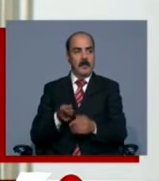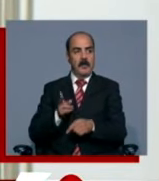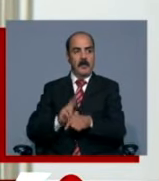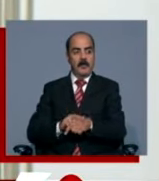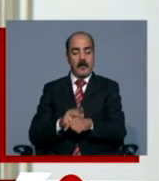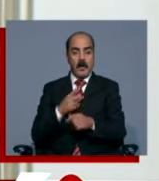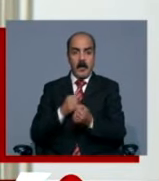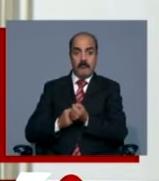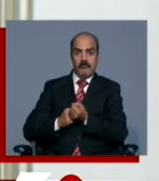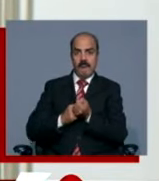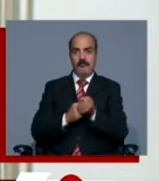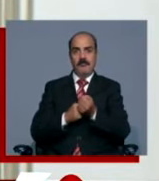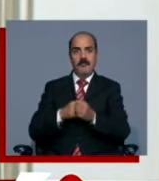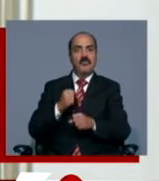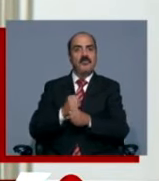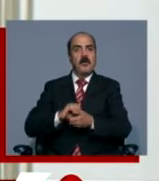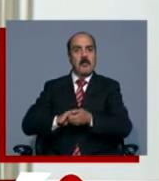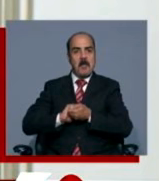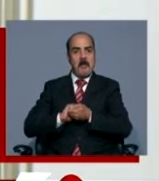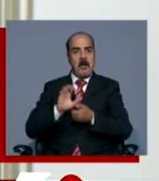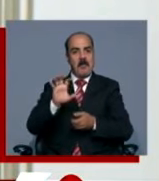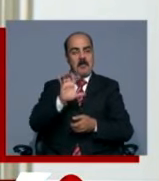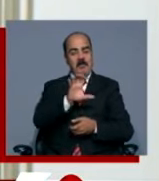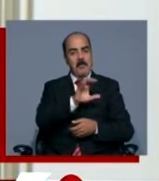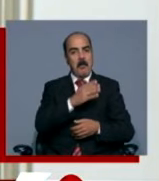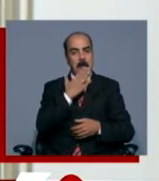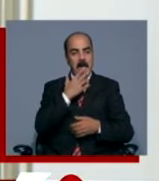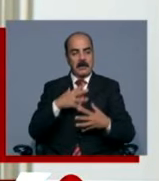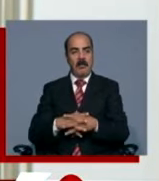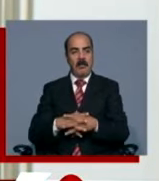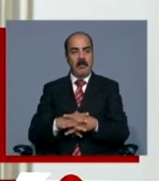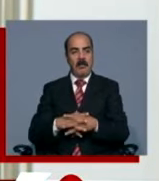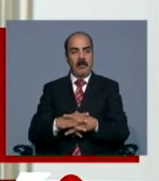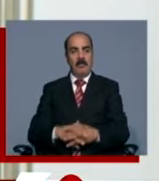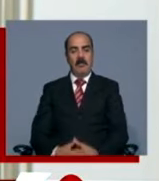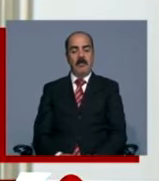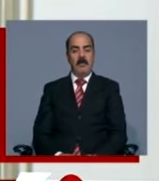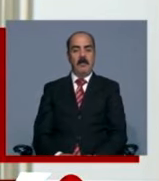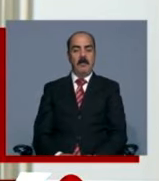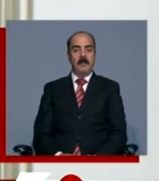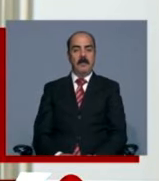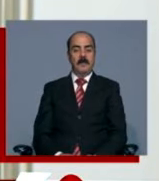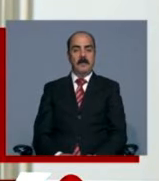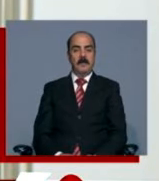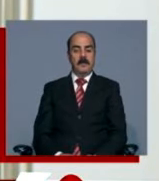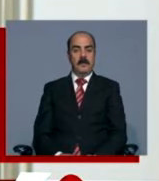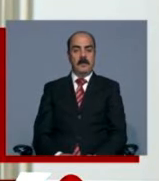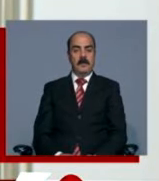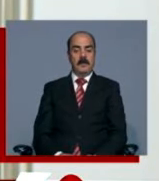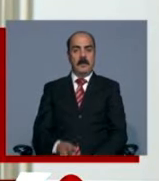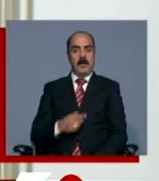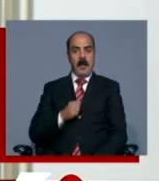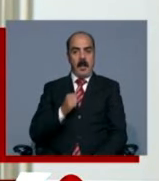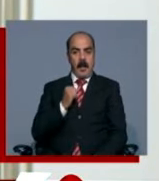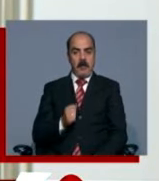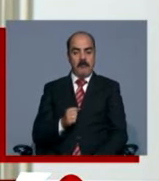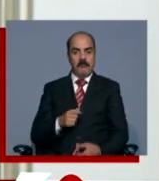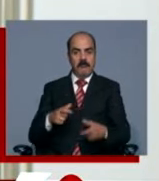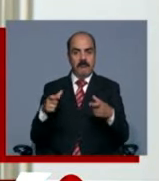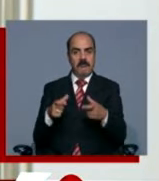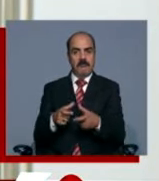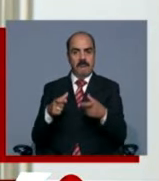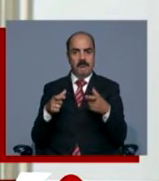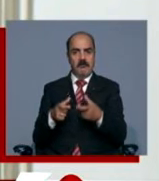لدفع أطر التعاون بين دول تجمع البريكس على جميع المستويات، حيث سمت الاجتماعات التي